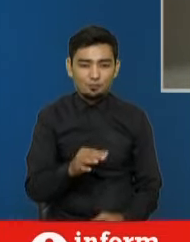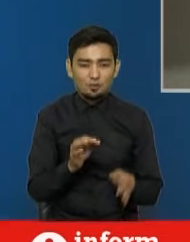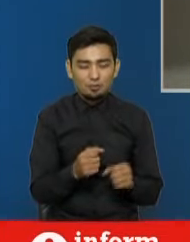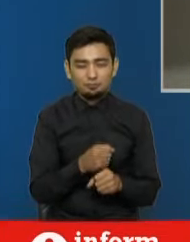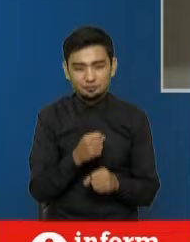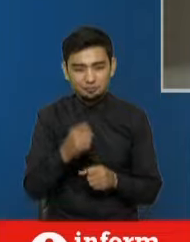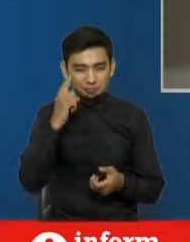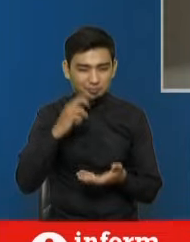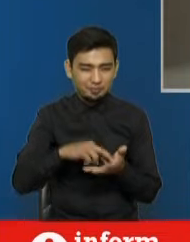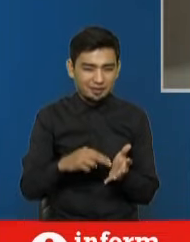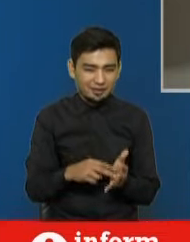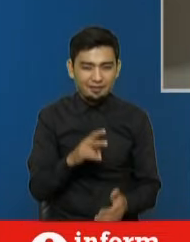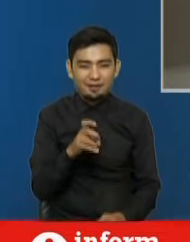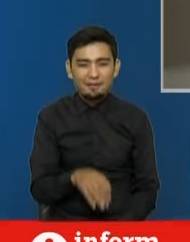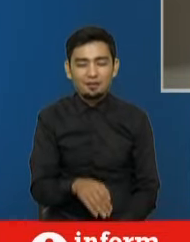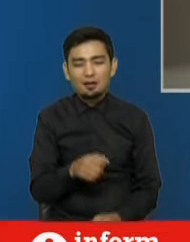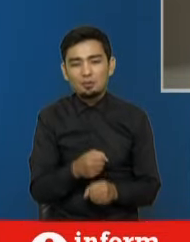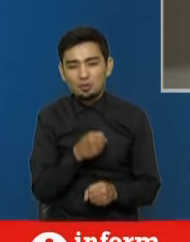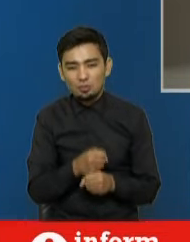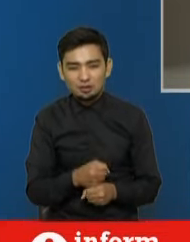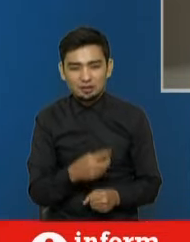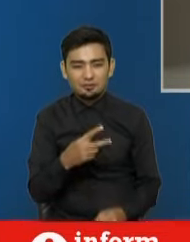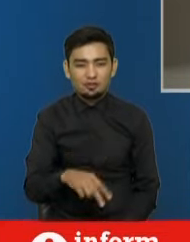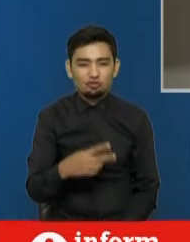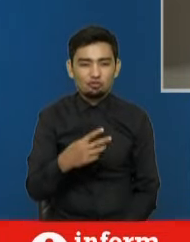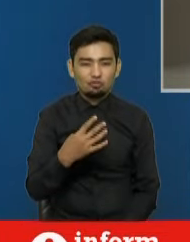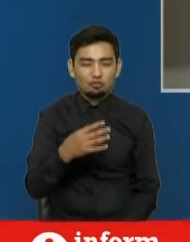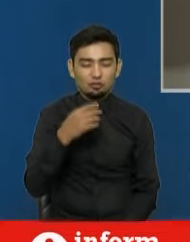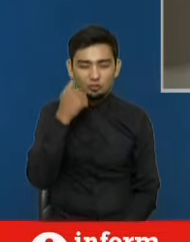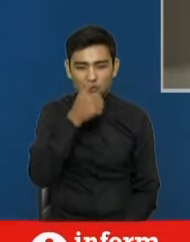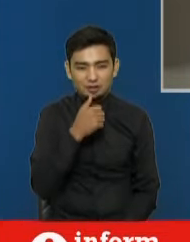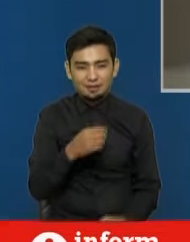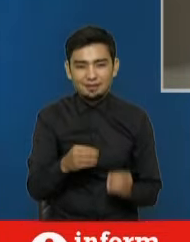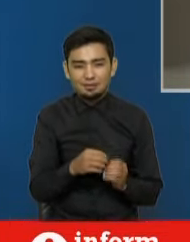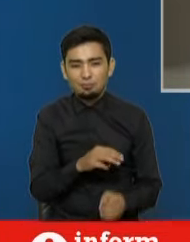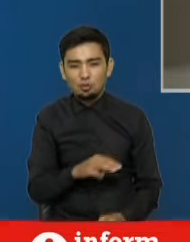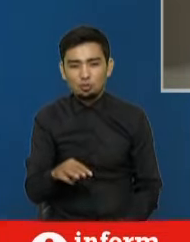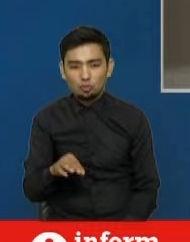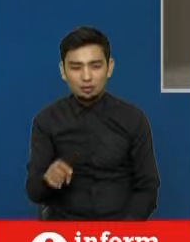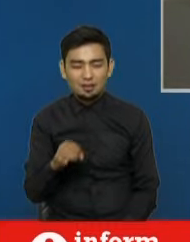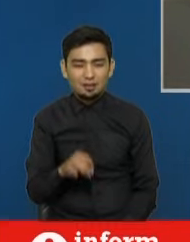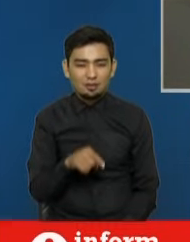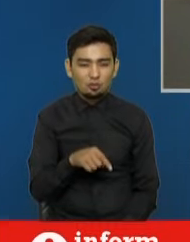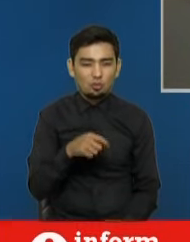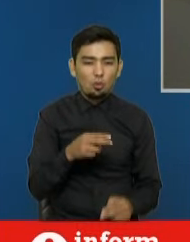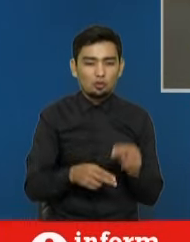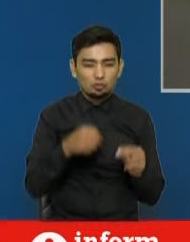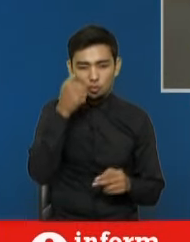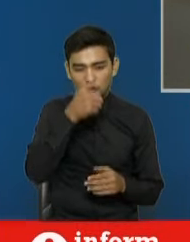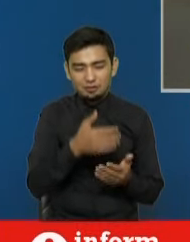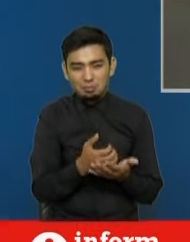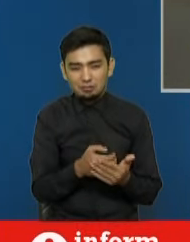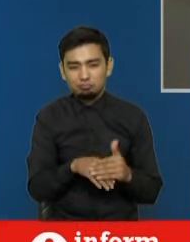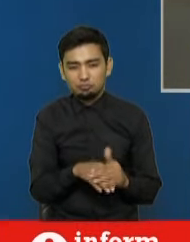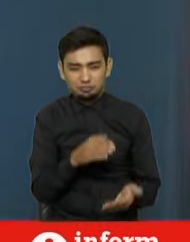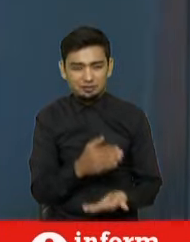План нефтепереработки у нас на 2024 год составляет 17,9 миллион тонн. Он к концу года будет достигнут. Запасы на сегодняшний